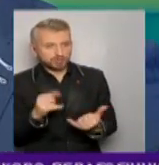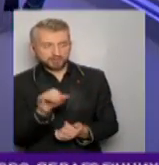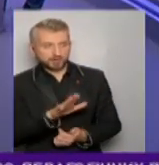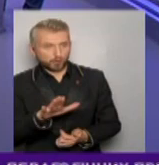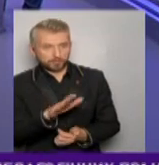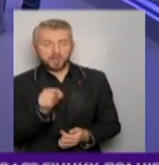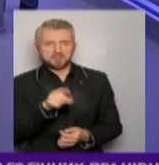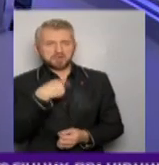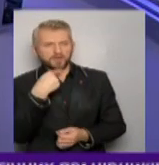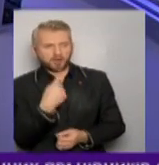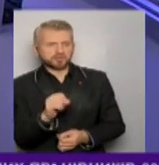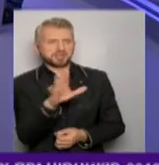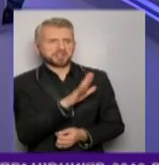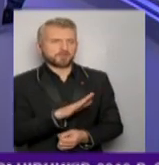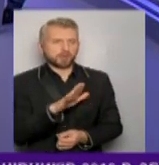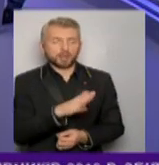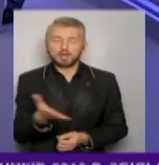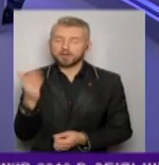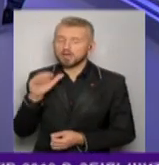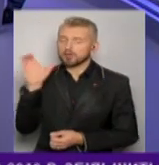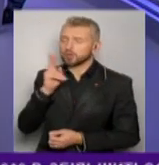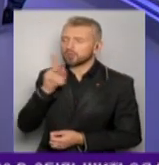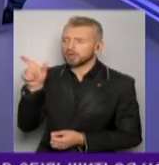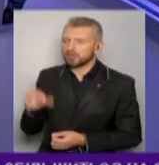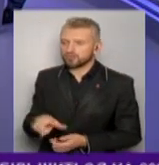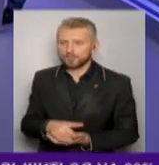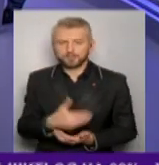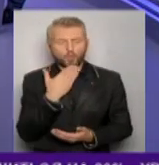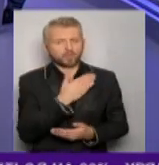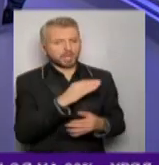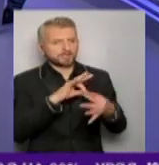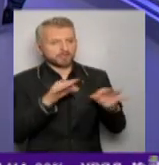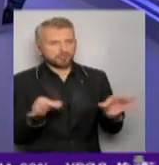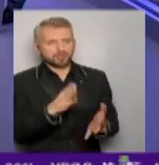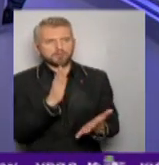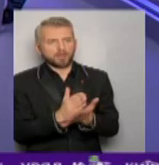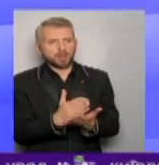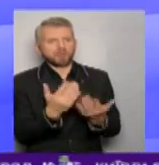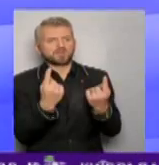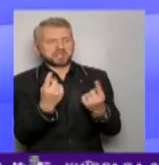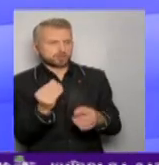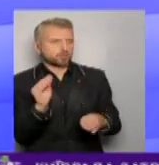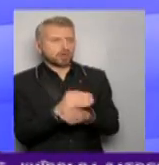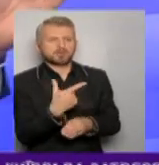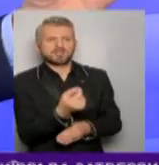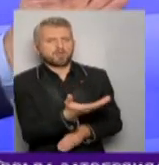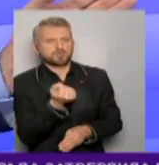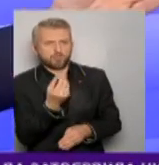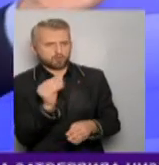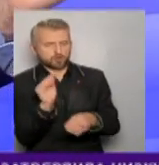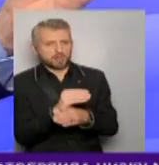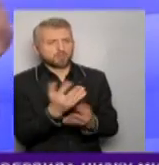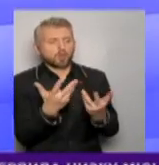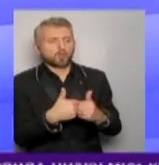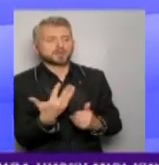Європі. Тепер ви кажете, Європа... Давайте послухаємо глядача. Останні речі. Має великі дотації. Де ми візьмемо ці дотації? Порахуйте,